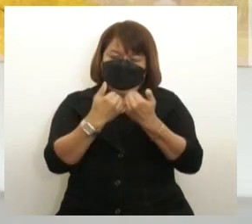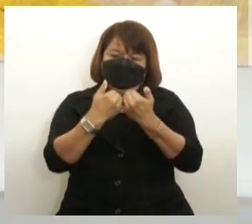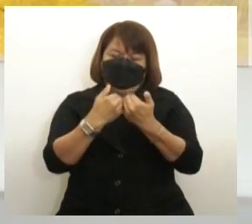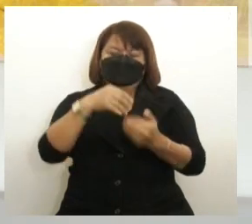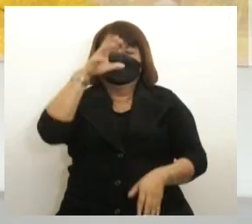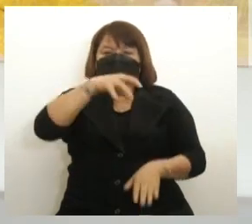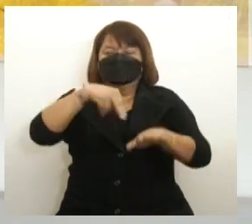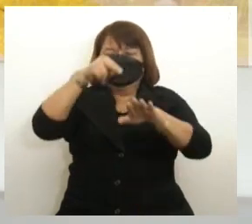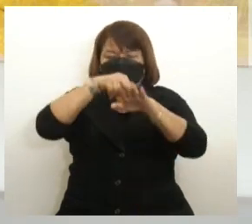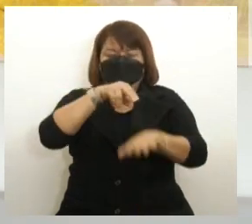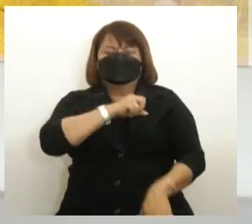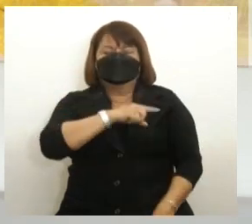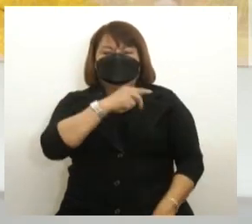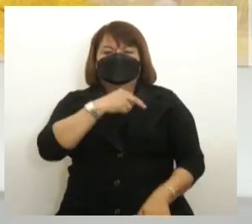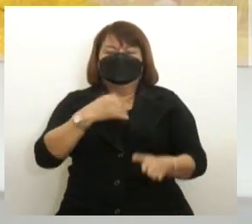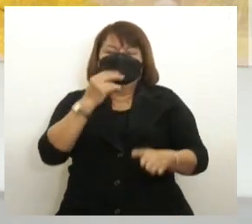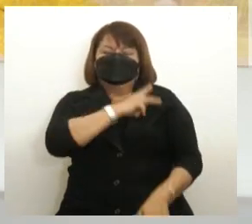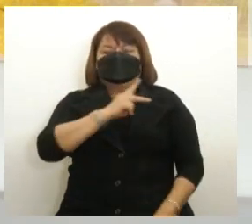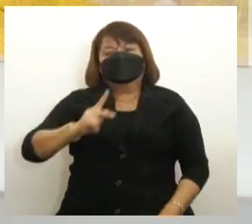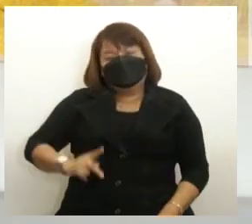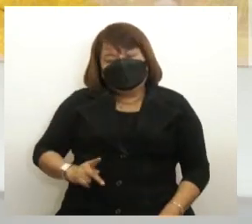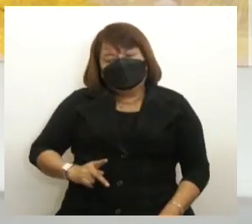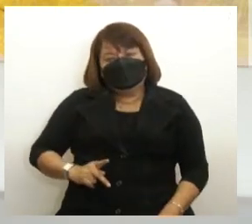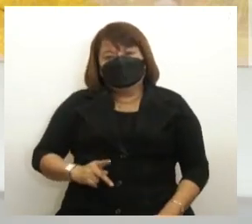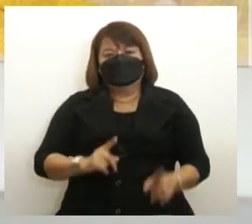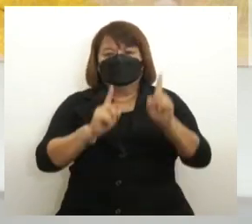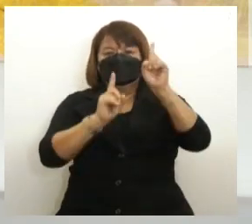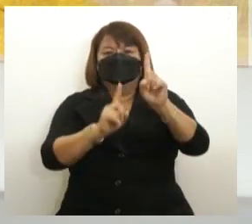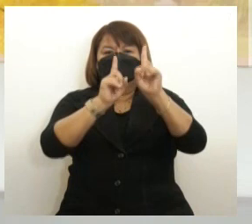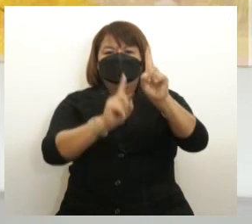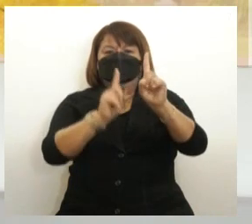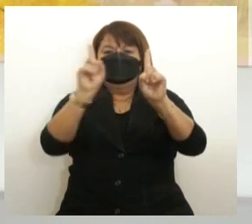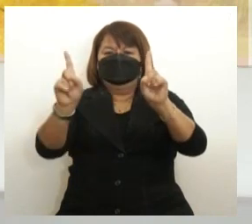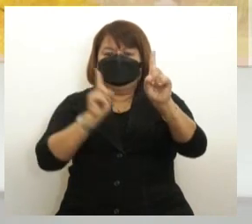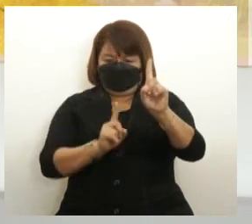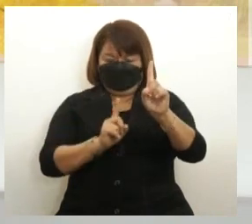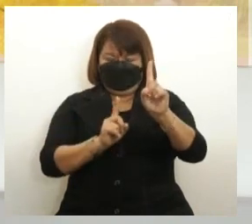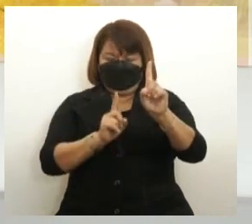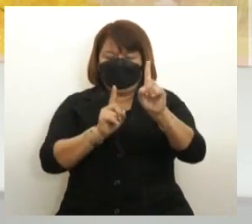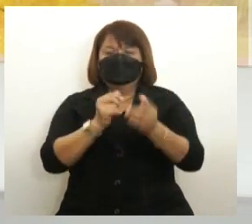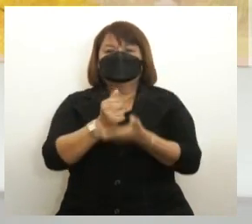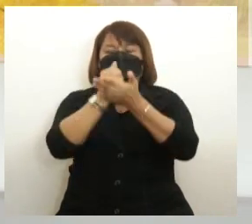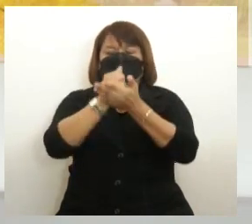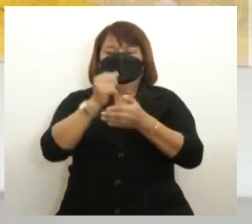นาพระมหากษัตริย์คือ3เสาหลักที่จะค้ำจุนประเทศเราอันที่2ครับ